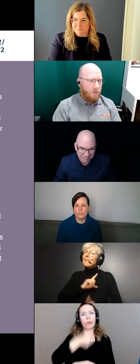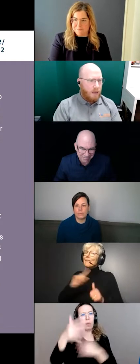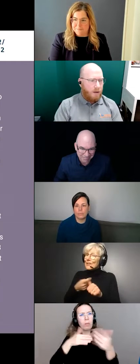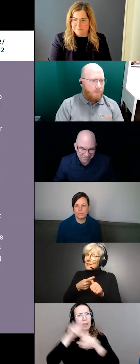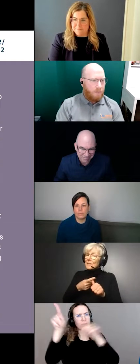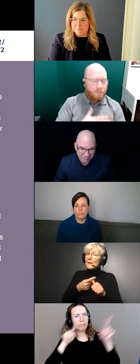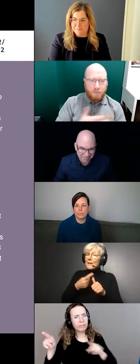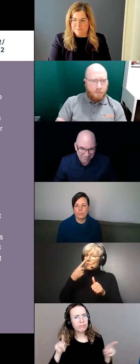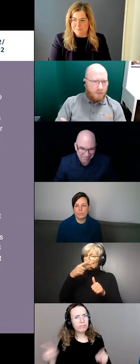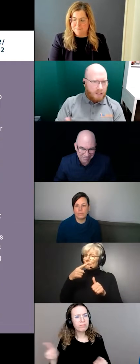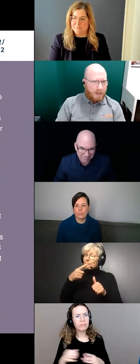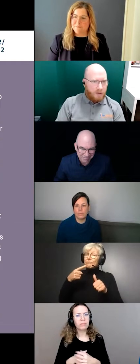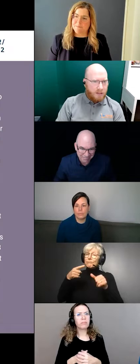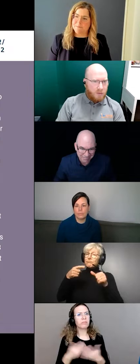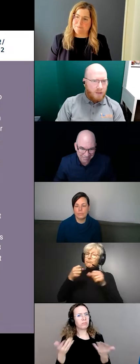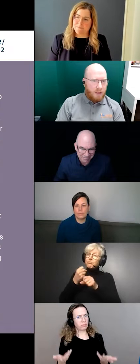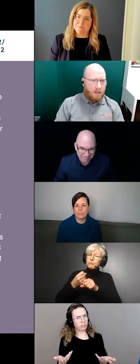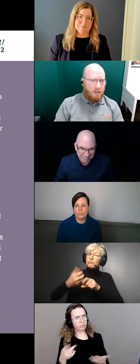au Québec et ailleurs.